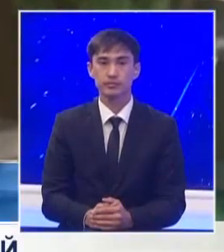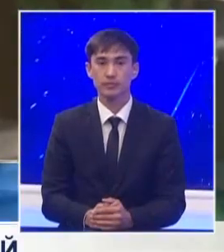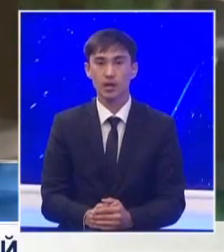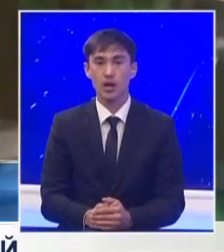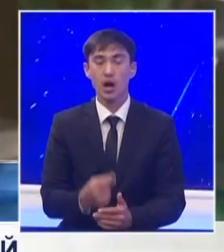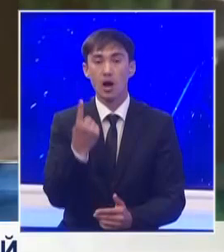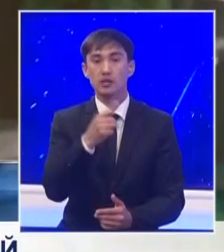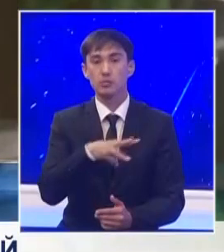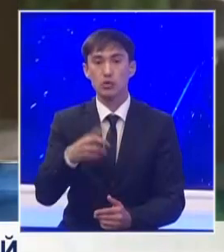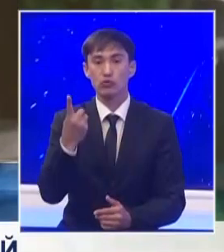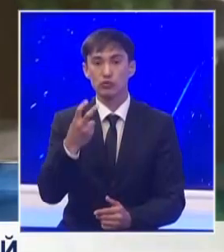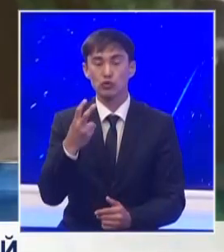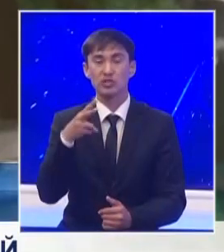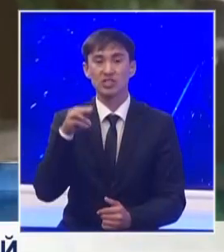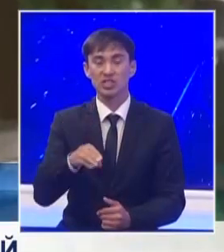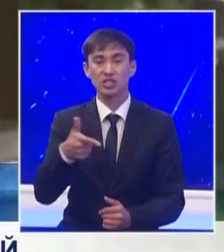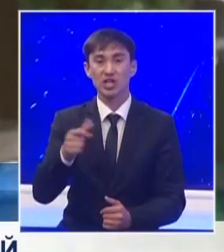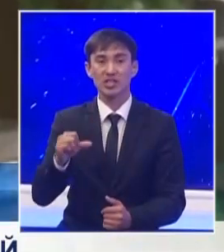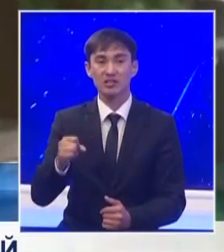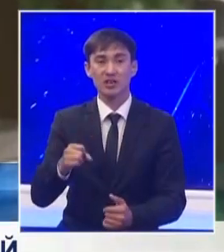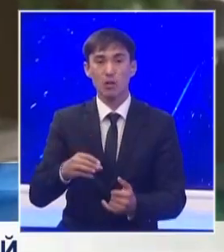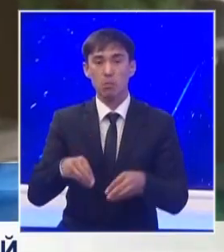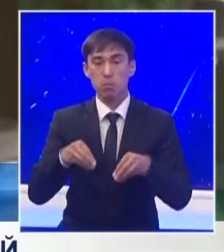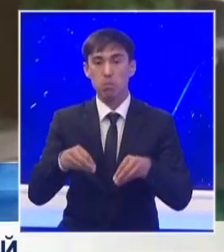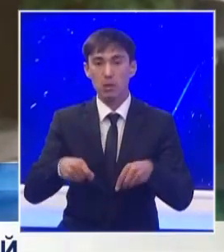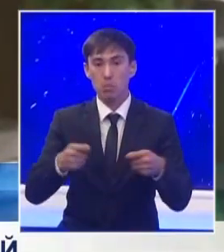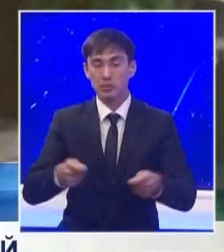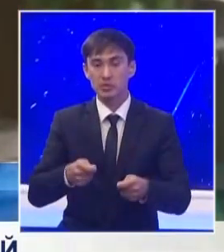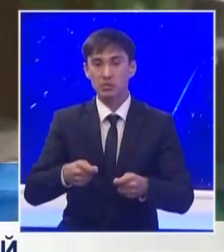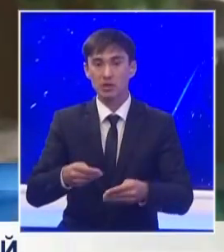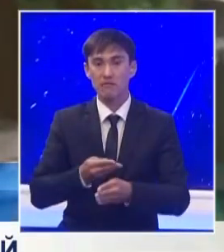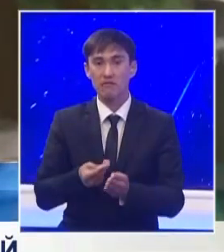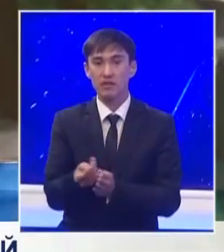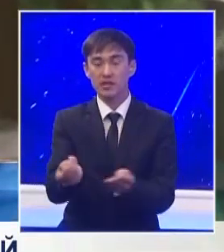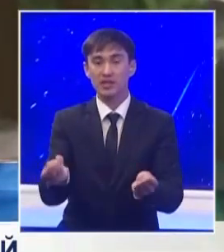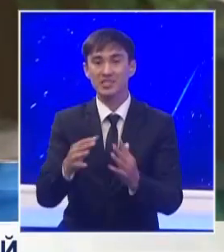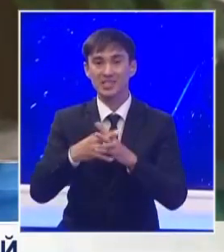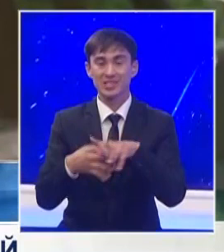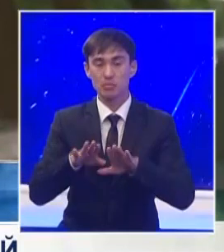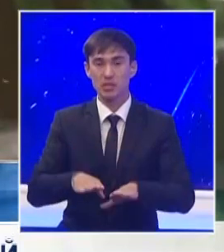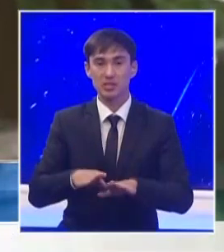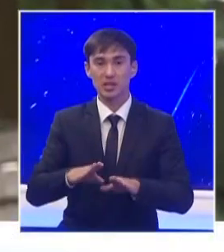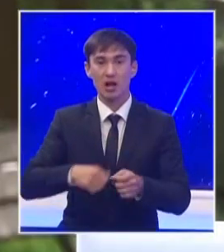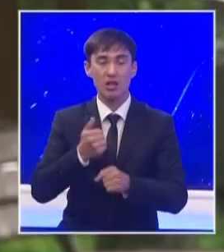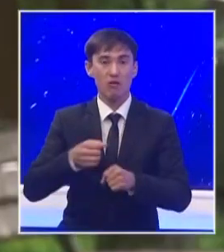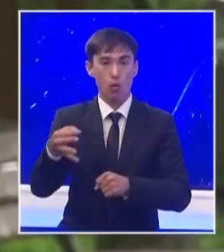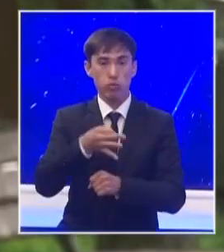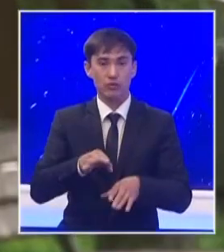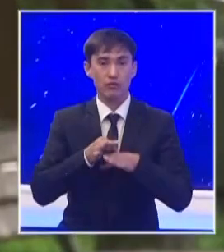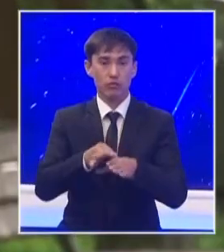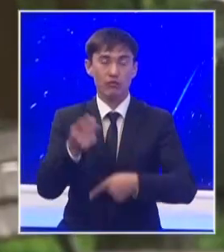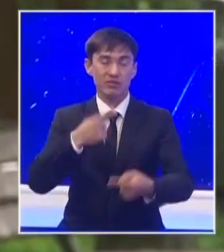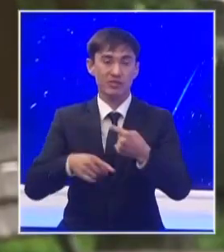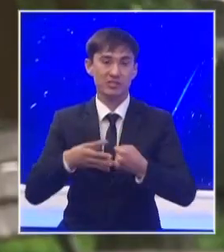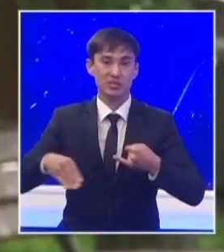Около 1 миллиона 200 тысяч гектаров земельных участков под пастбище было выделено в сельской местности. Также в рамках поручения главы области в регионе ведется работа по возврату